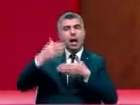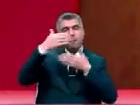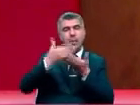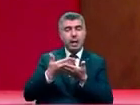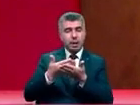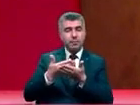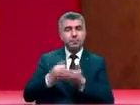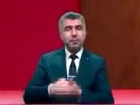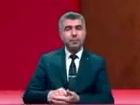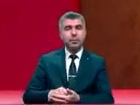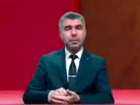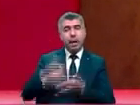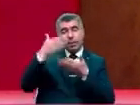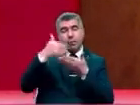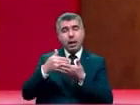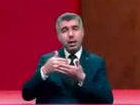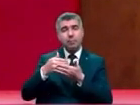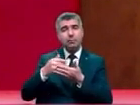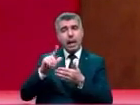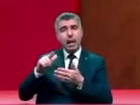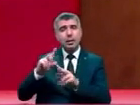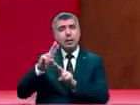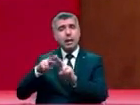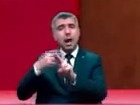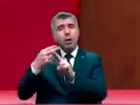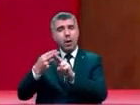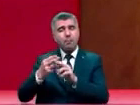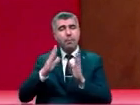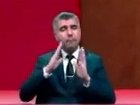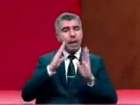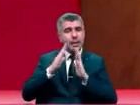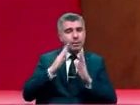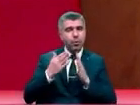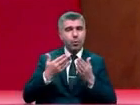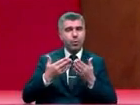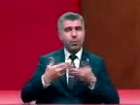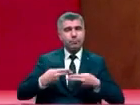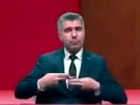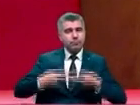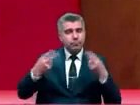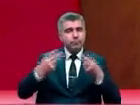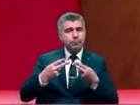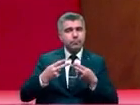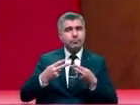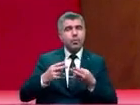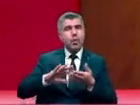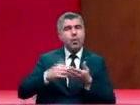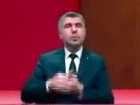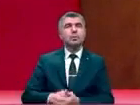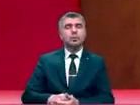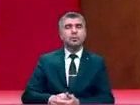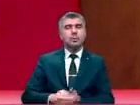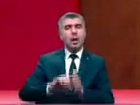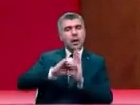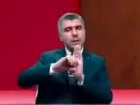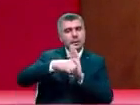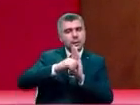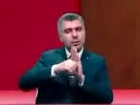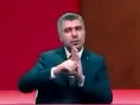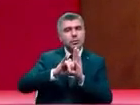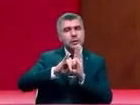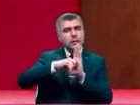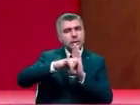المغاربه نفسهم علقوا بطرق مختلفة في وسائل التواصل الاجتماعي بشكل مختلف.